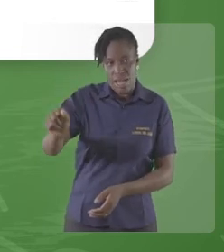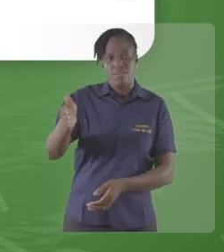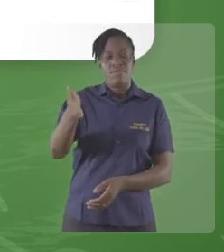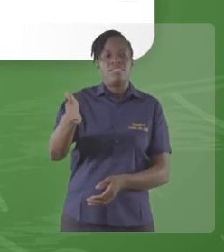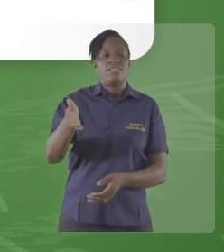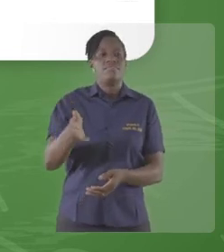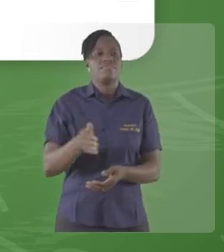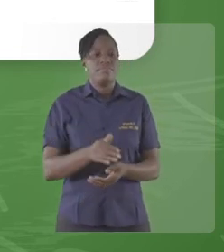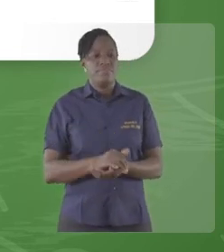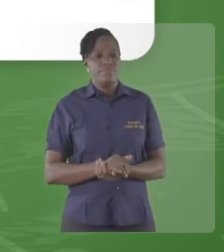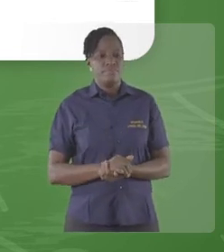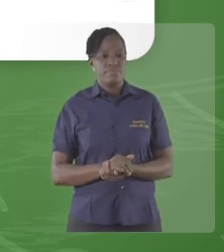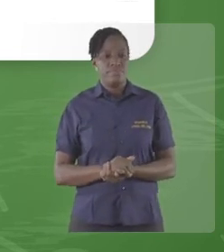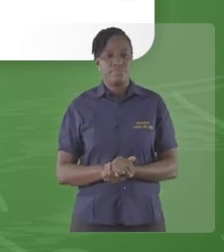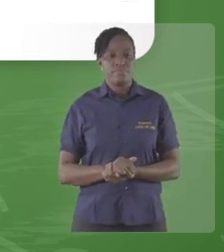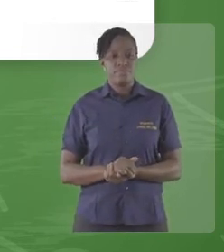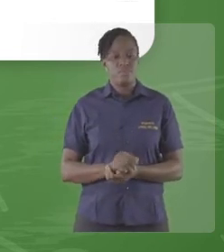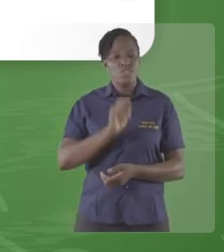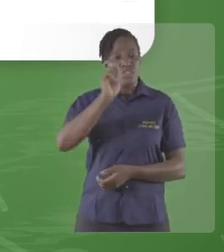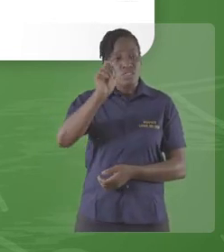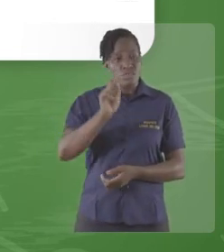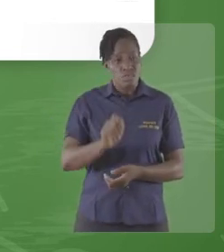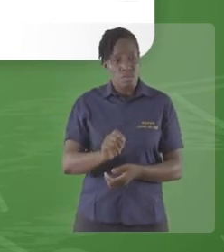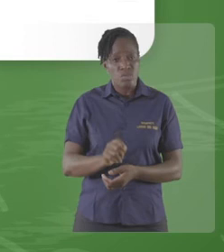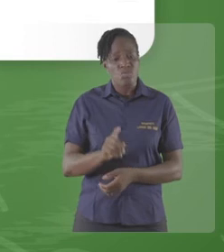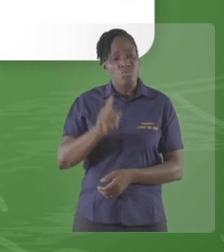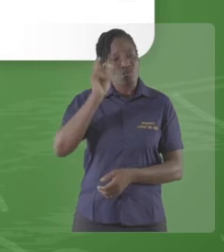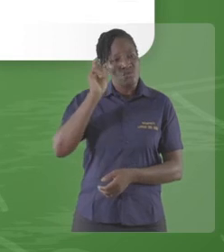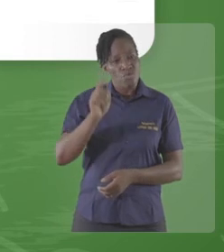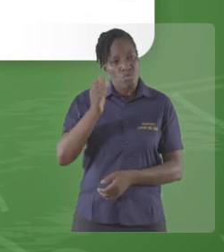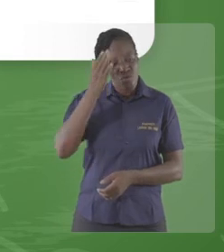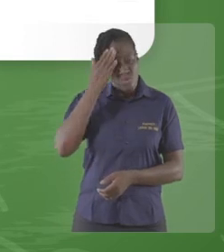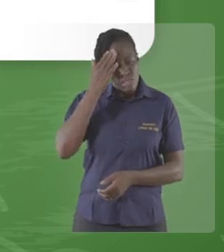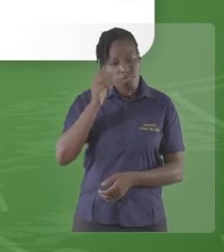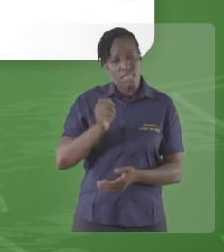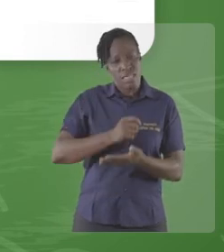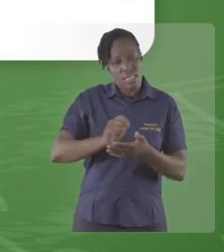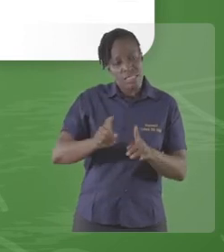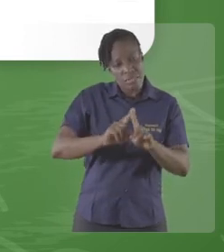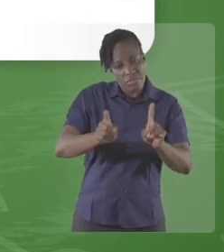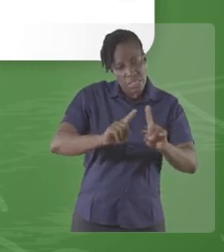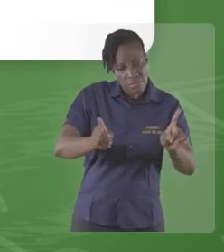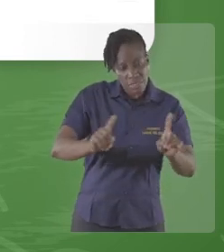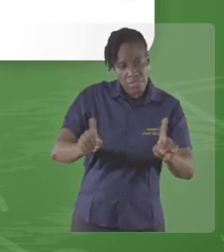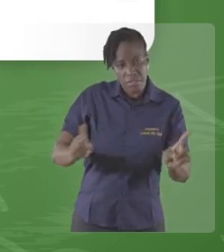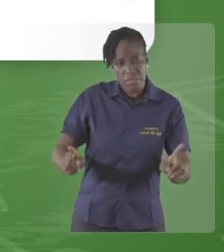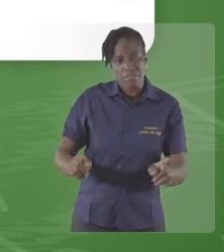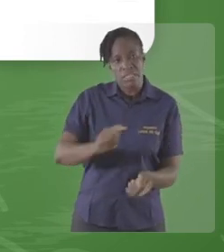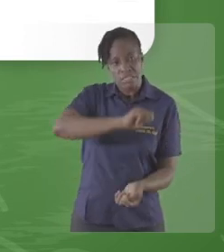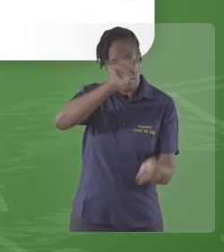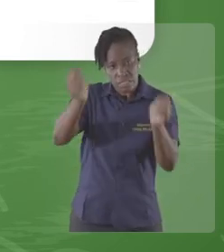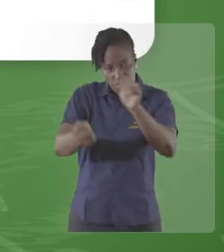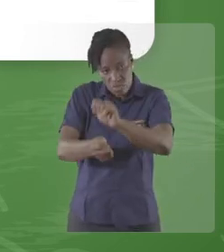précède ici « sa fille ». Donc, vous notez les différentes transformations qu'il y a eu au niveau